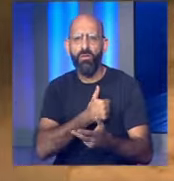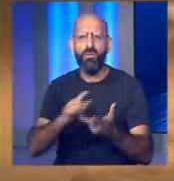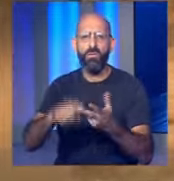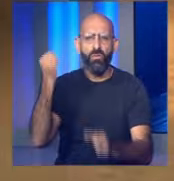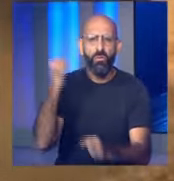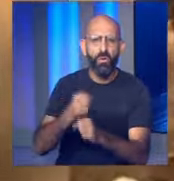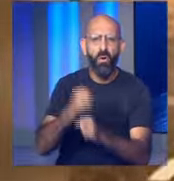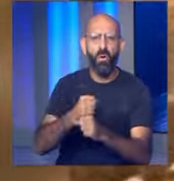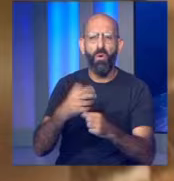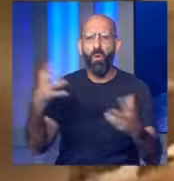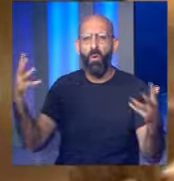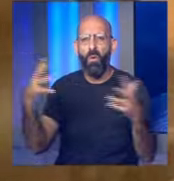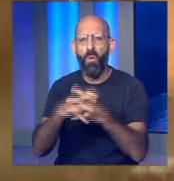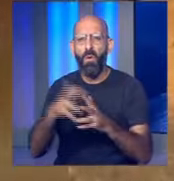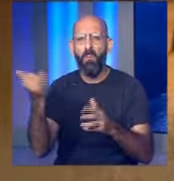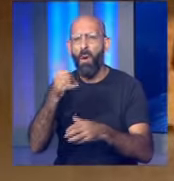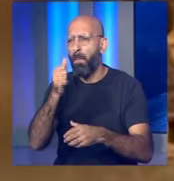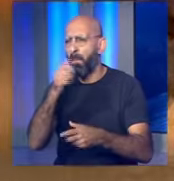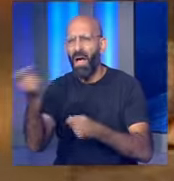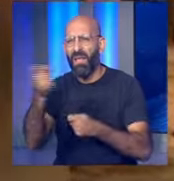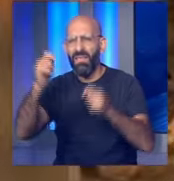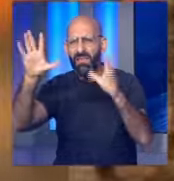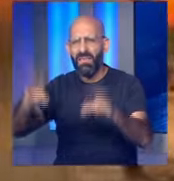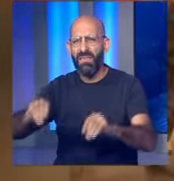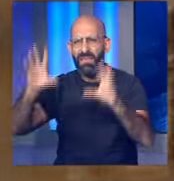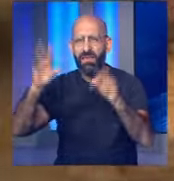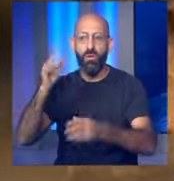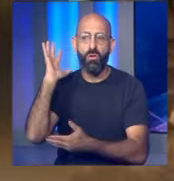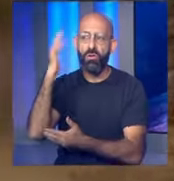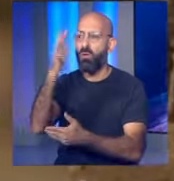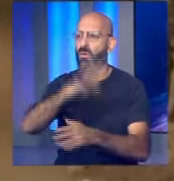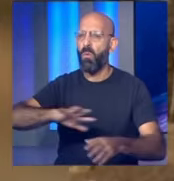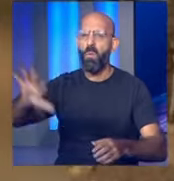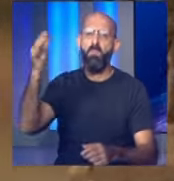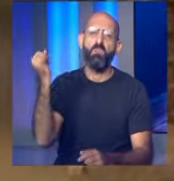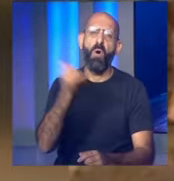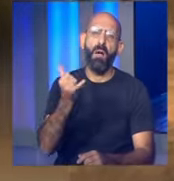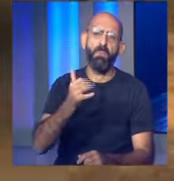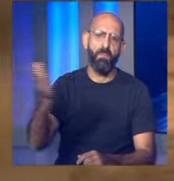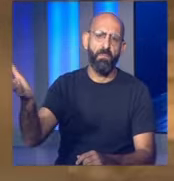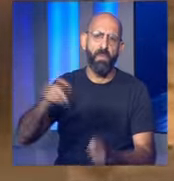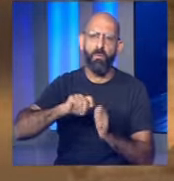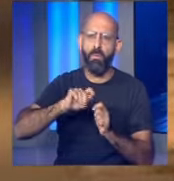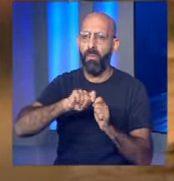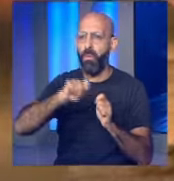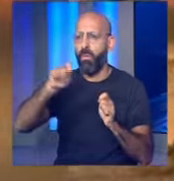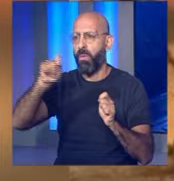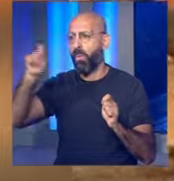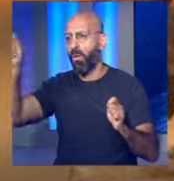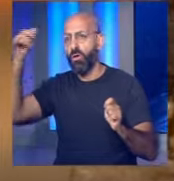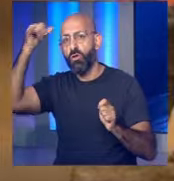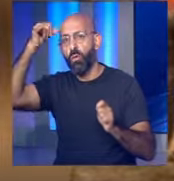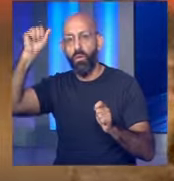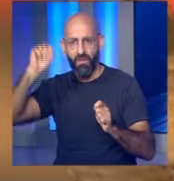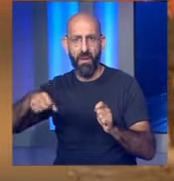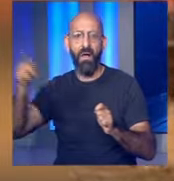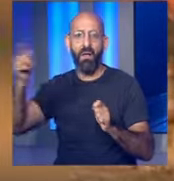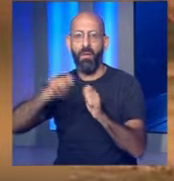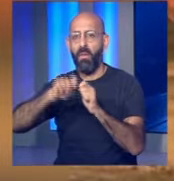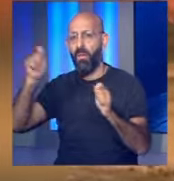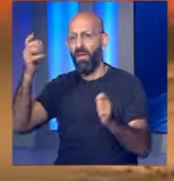إخمادها، في وقت يجهد الدفاع المدني والجيش والإطفاء بالعمل في محاولة لتأمين المعالجة. الهاجس